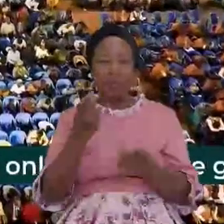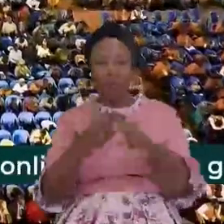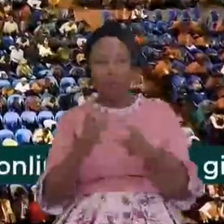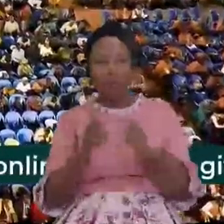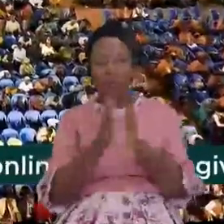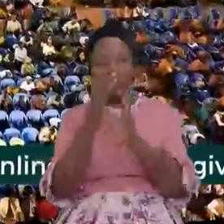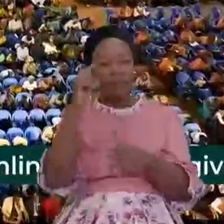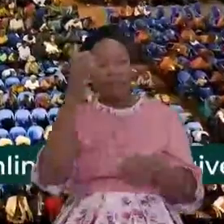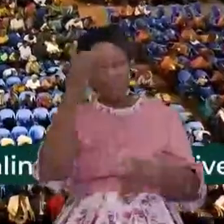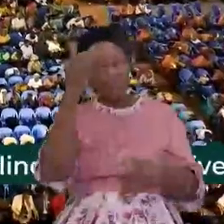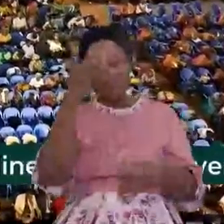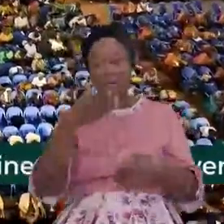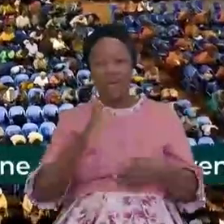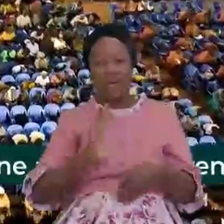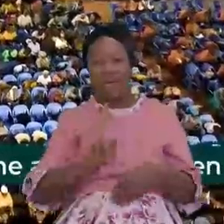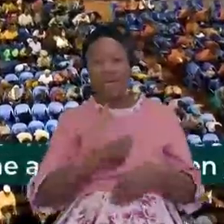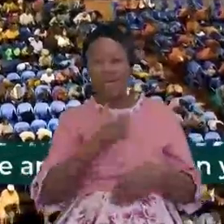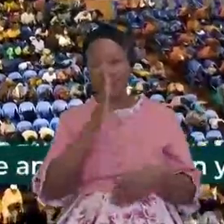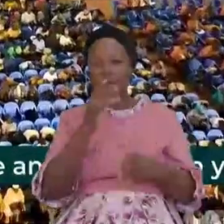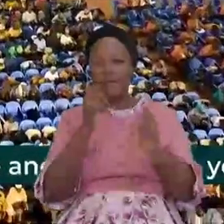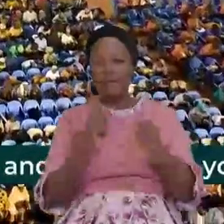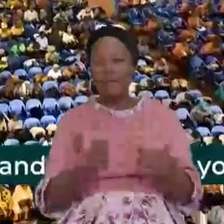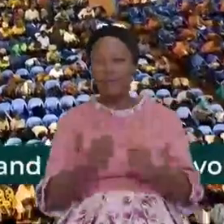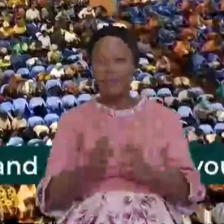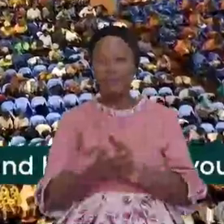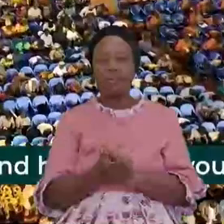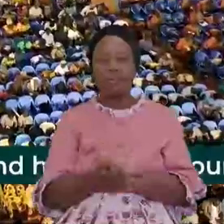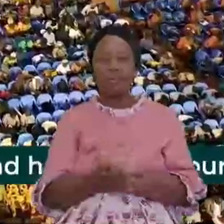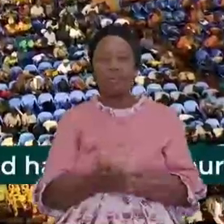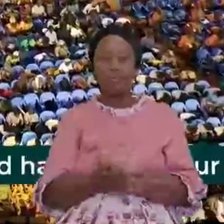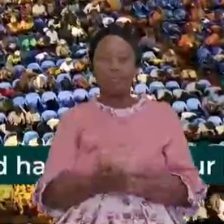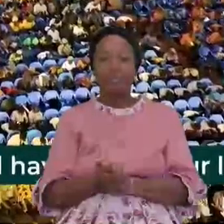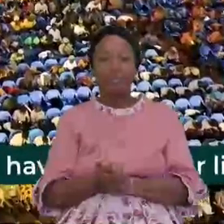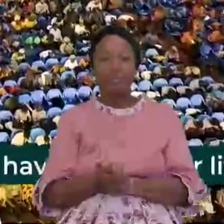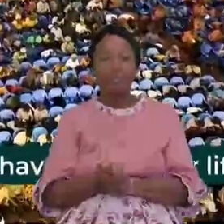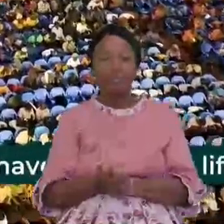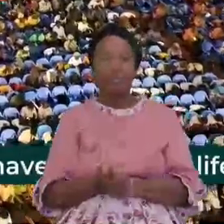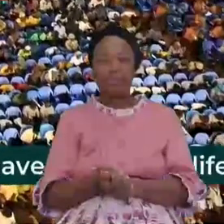will come soon to pray for the sick. Let us hurry up.